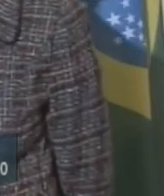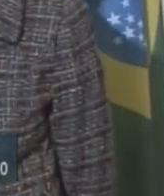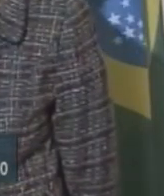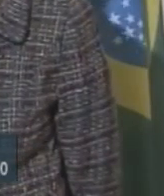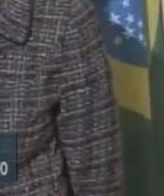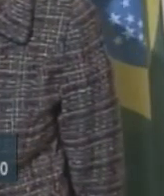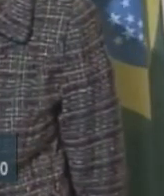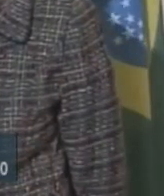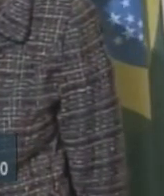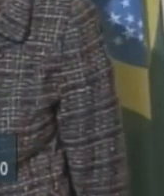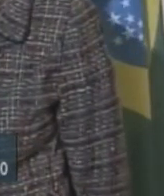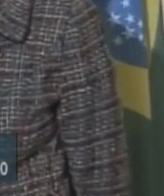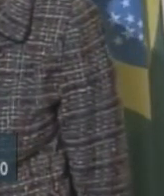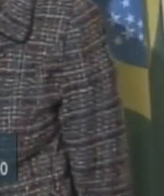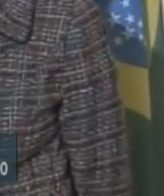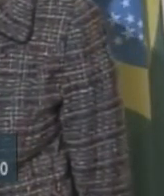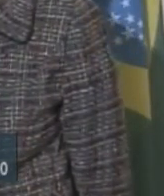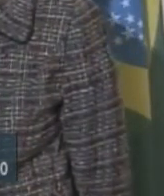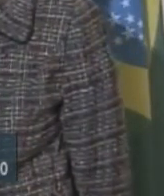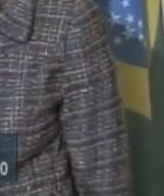биология, химия, медицина.